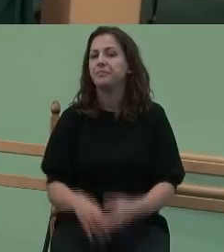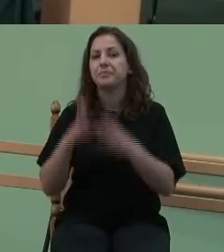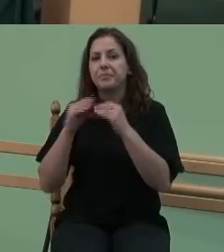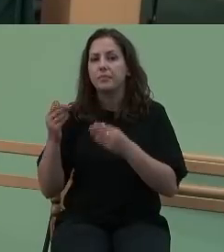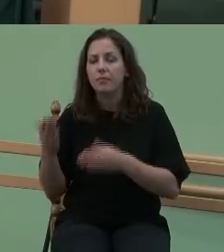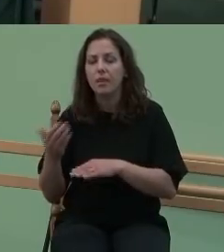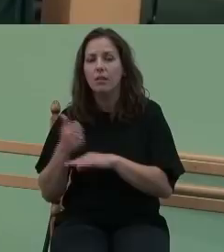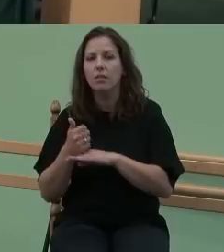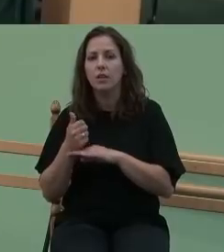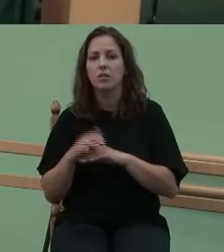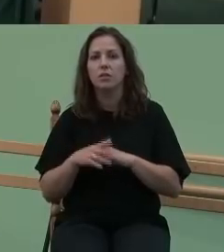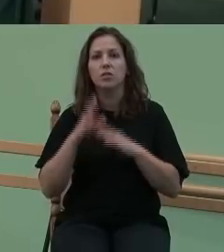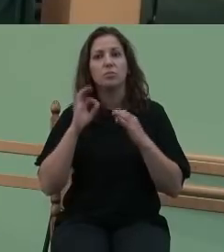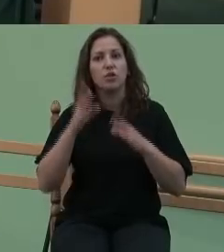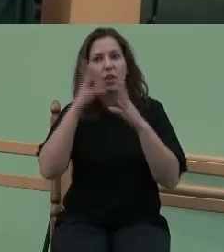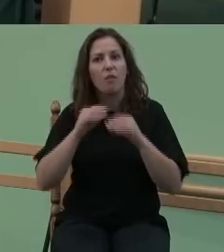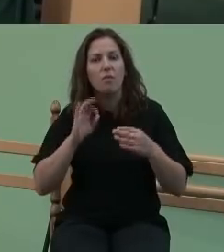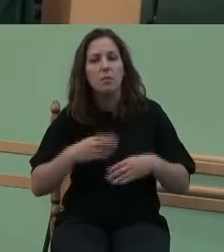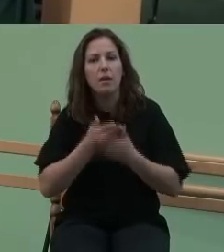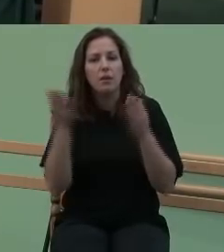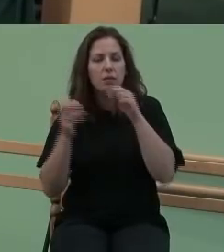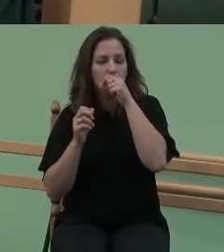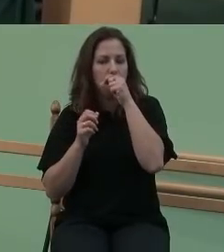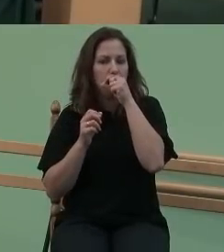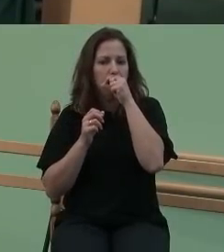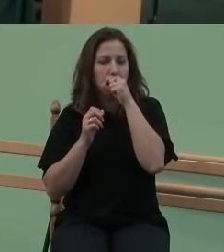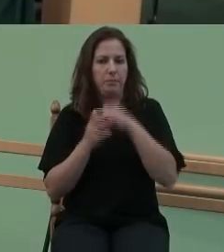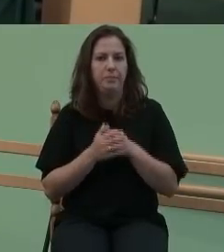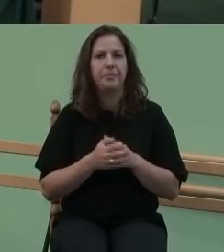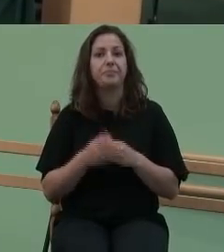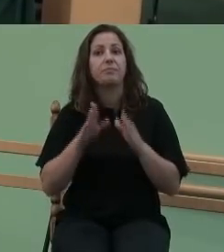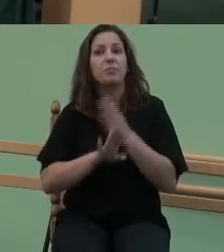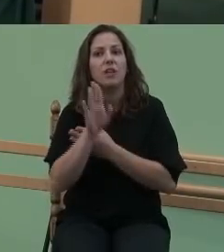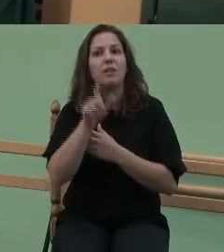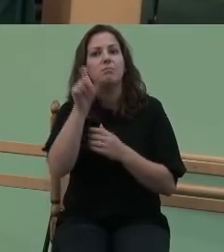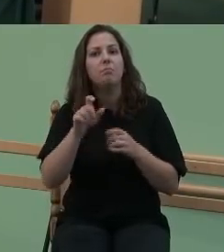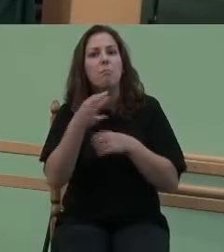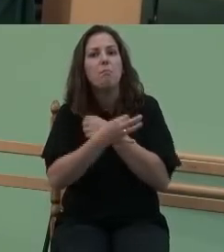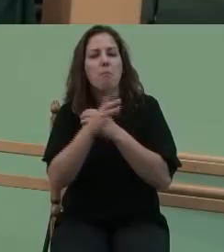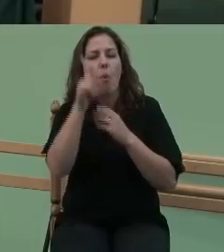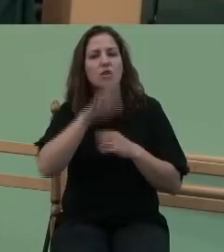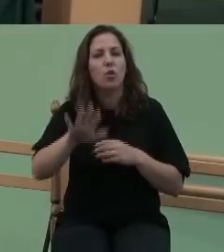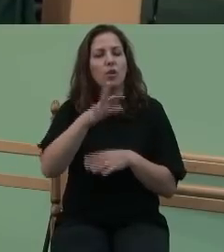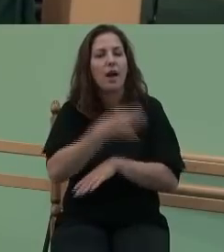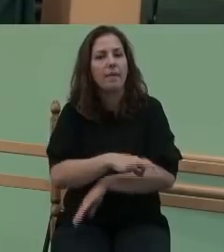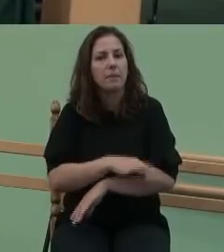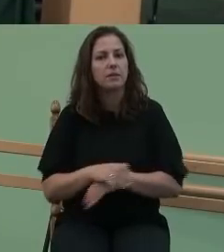Magnificentium, panie i panowie profesorowie, przedstawiciele społeczności akademickiej,